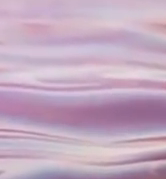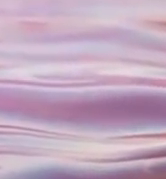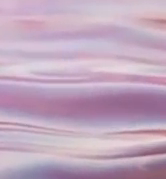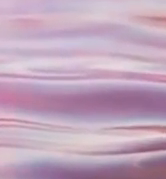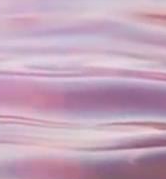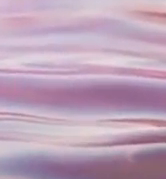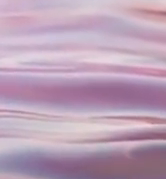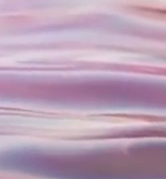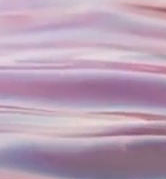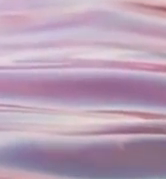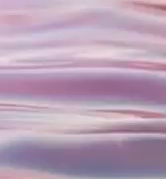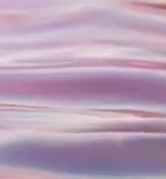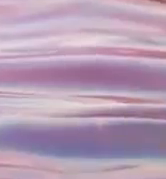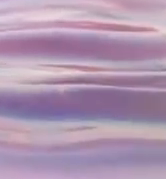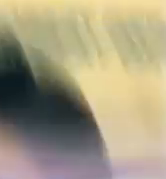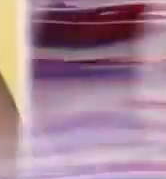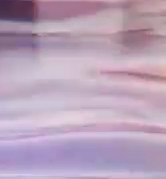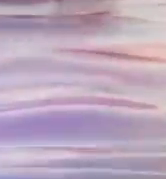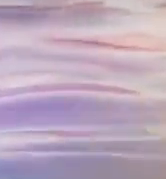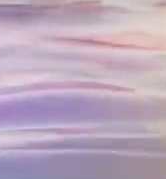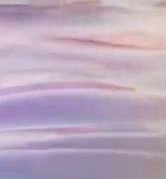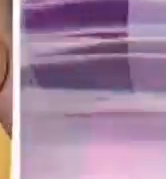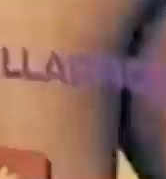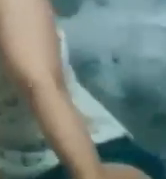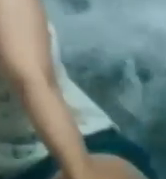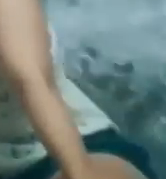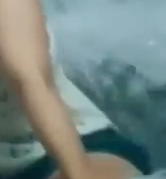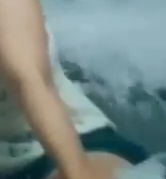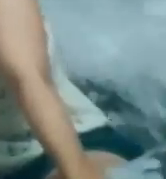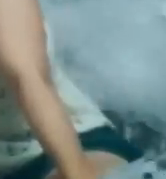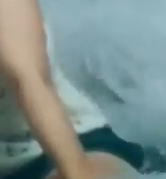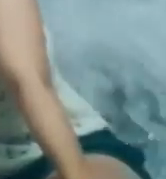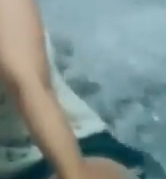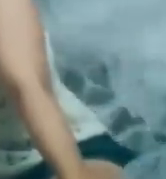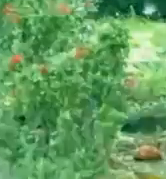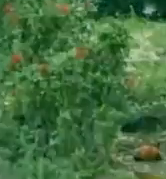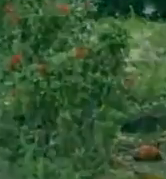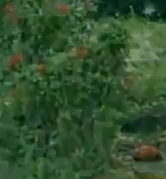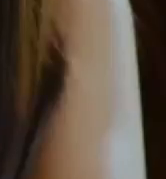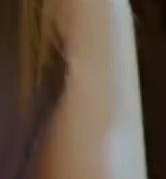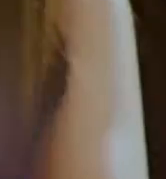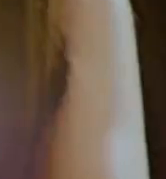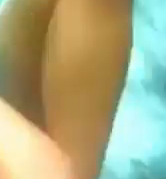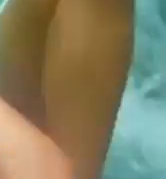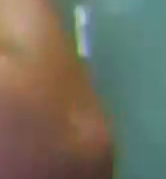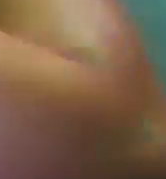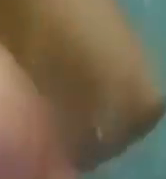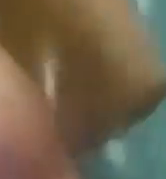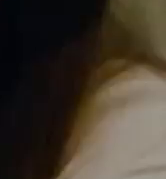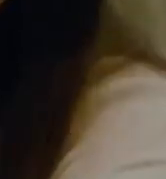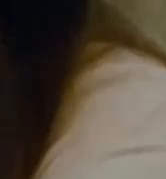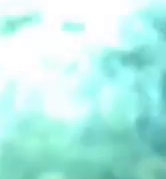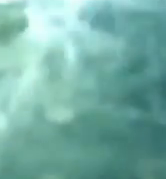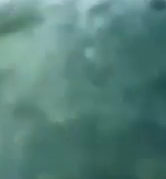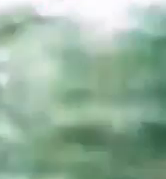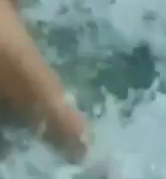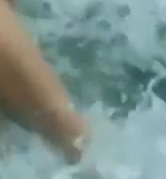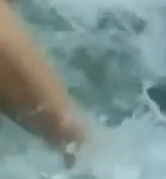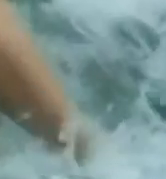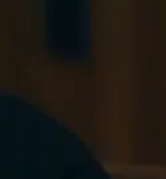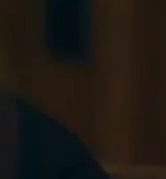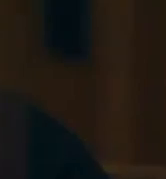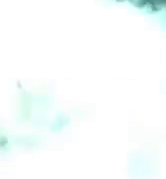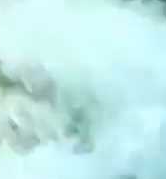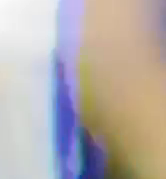blockbuster coming-of-age hit of the 80s and 90s gets a fresh twist. A new generation of stars na